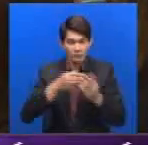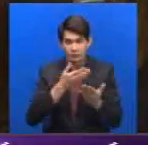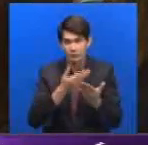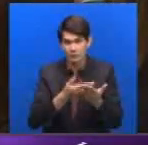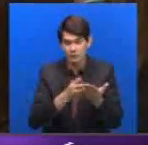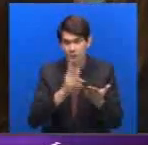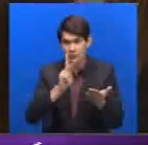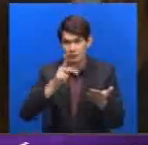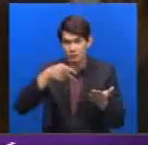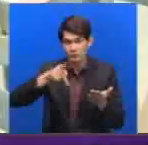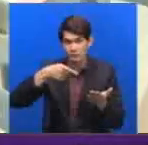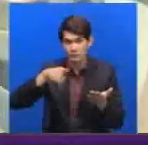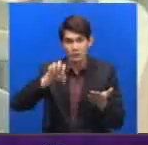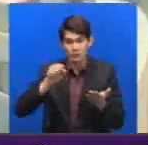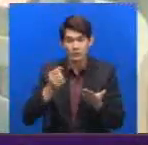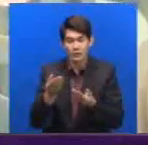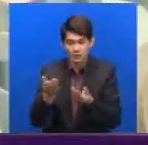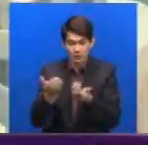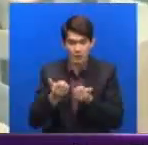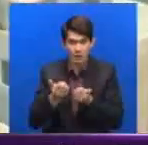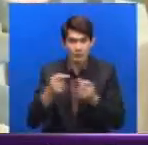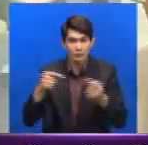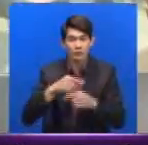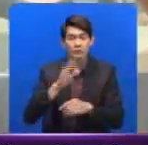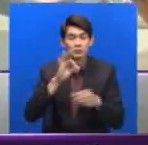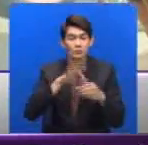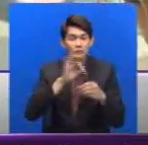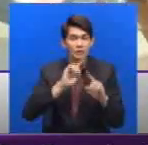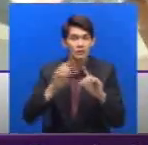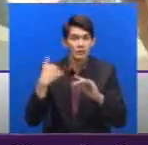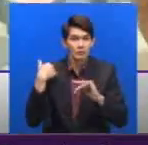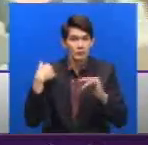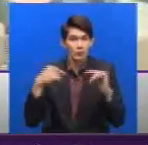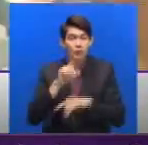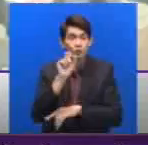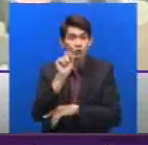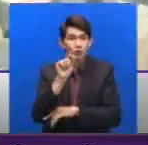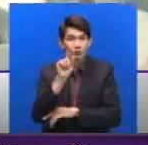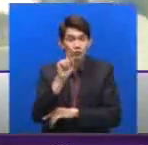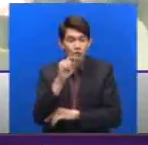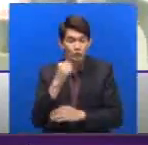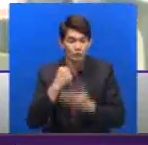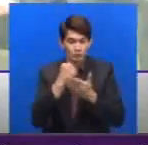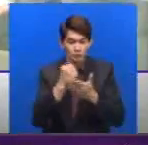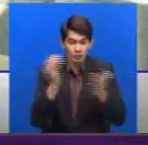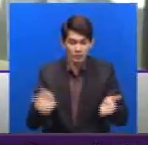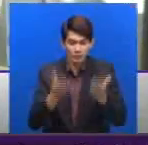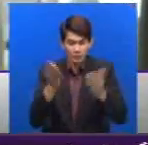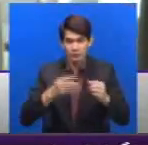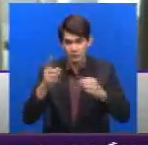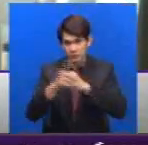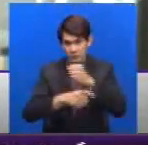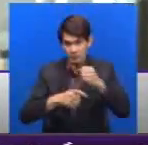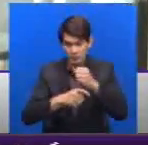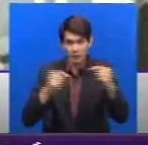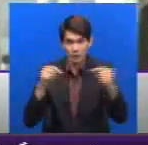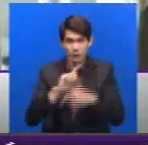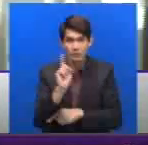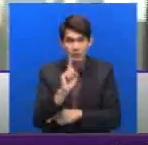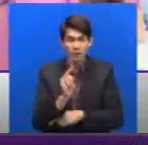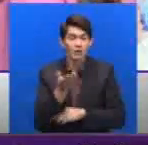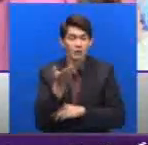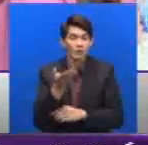กปปสได้รับบริจาคเมื่อวันศุกร์ที่ผ่านมาว่าจะนำไปใช้สนับสนุนการเคลื่อนไหวของชาวนาในการเรียก